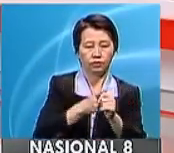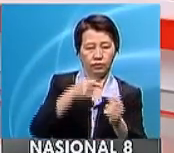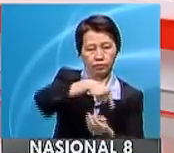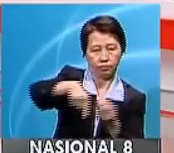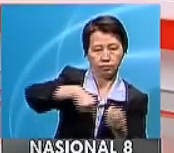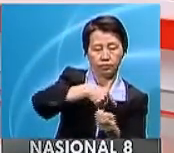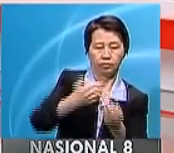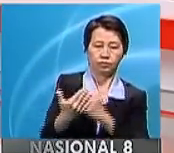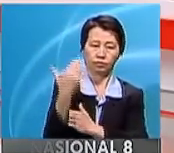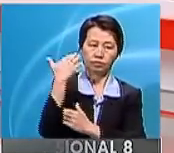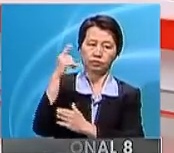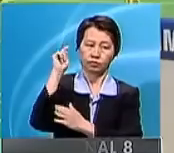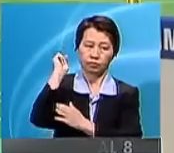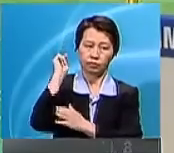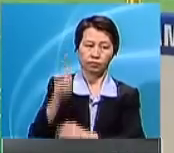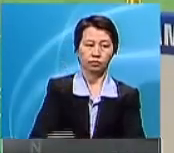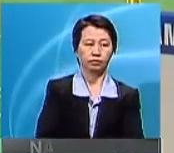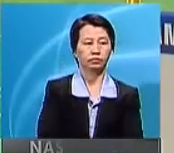pagi